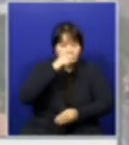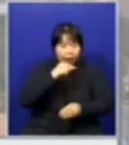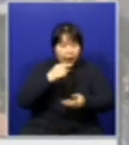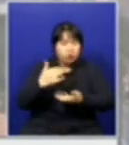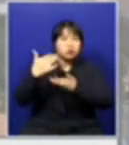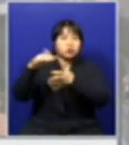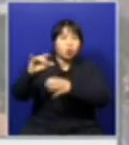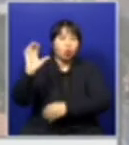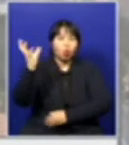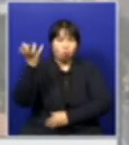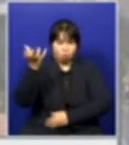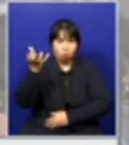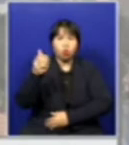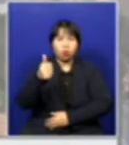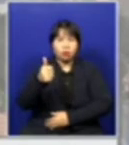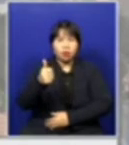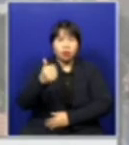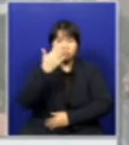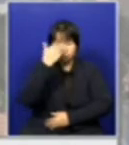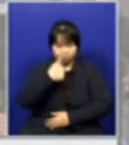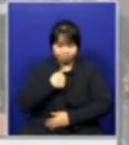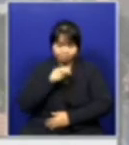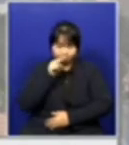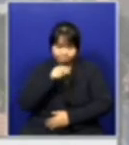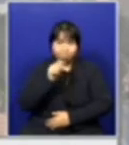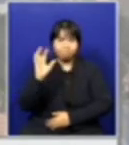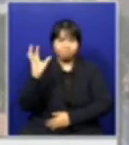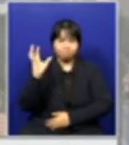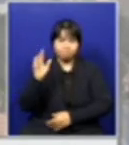พราะว่าเราเองได้มองเห็นโอกาส